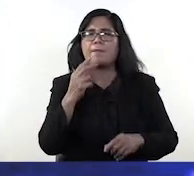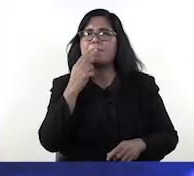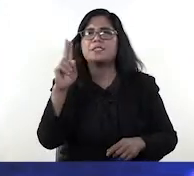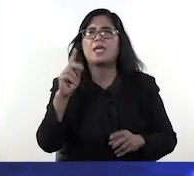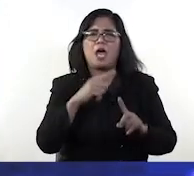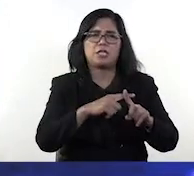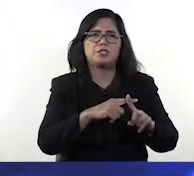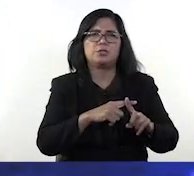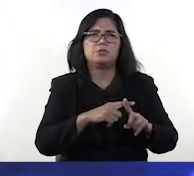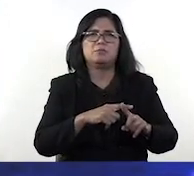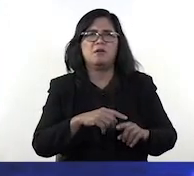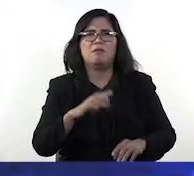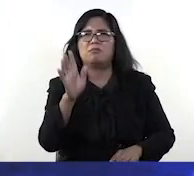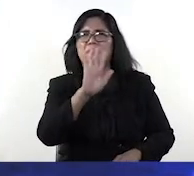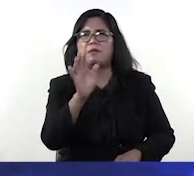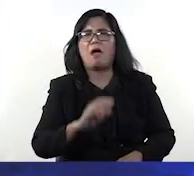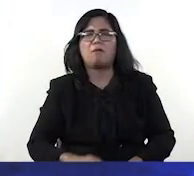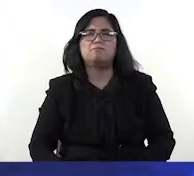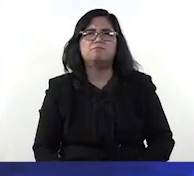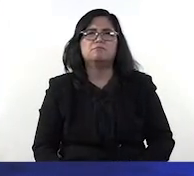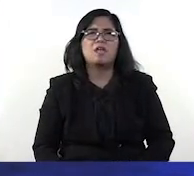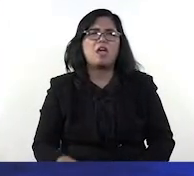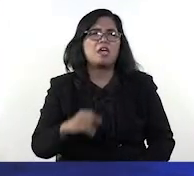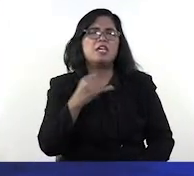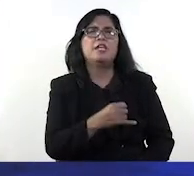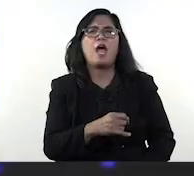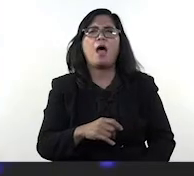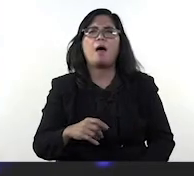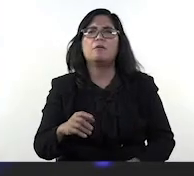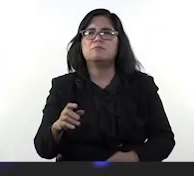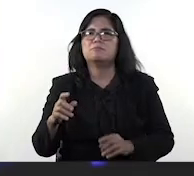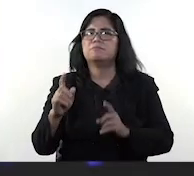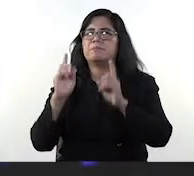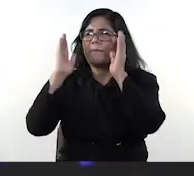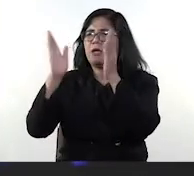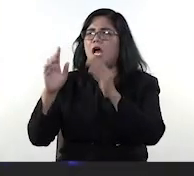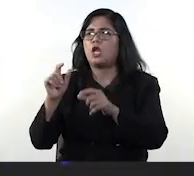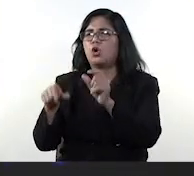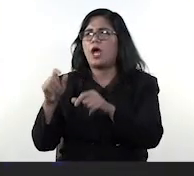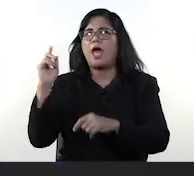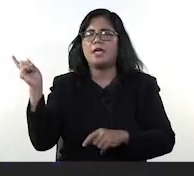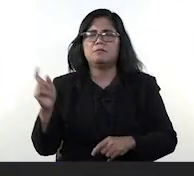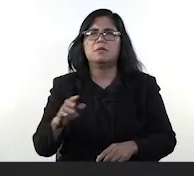ajarkan hina pandangan lain supaya orang percaya kepada pandanganmu